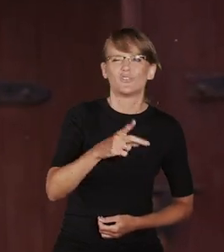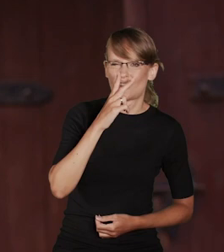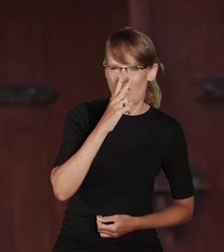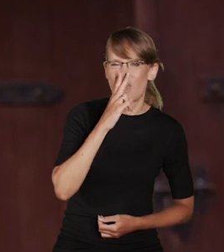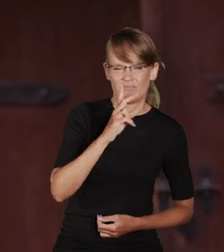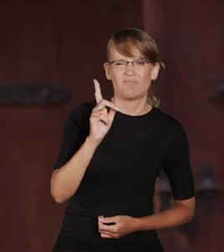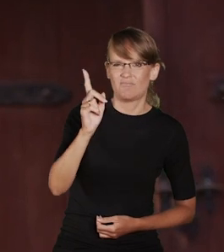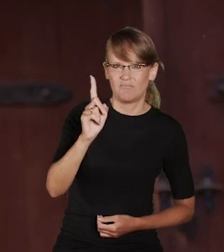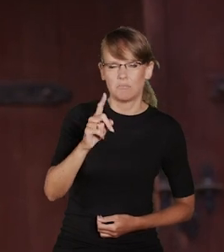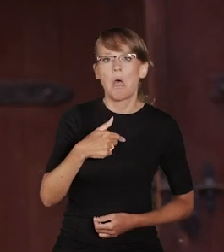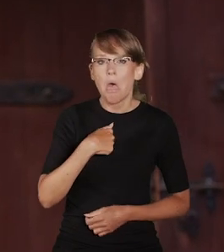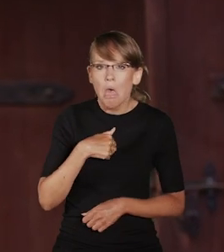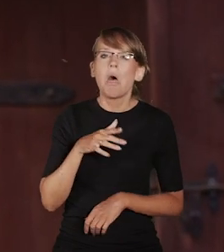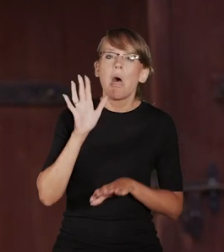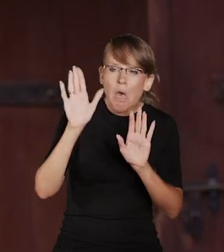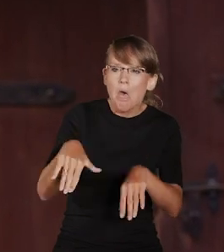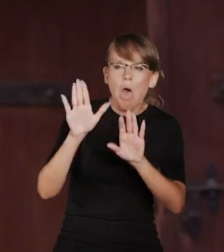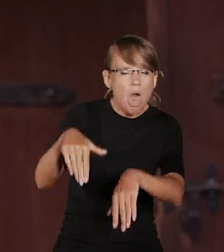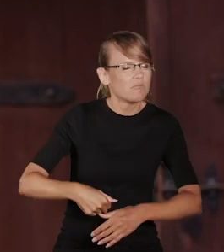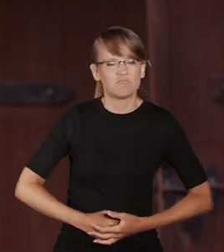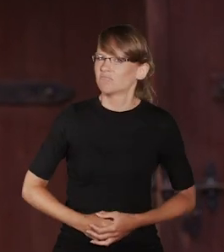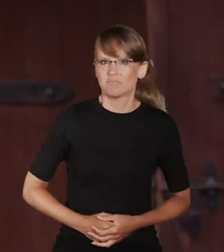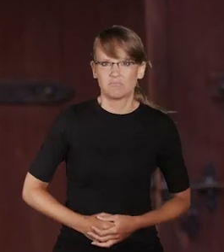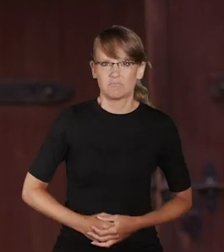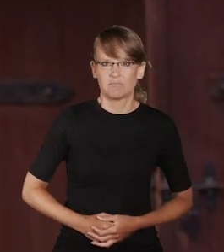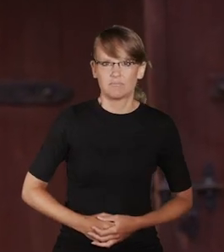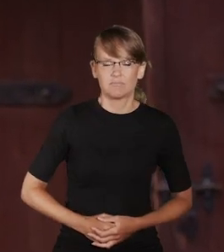Baba! Se delikatnie się z nimi obchodzę.